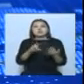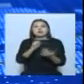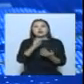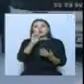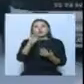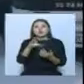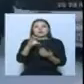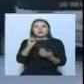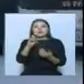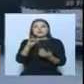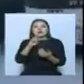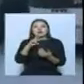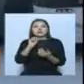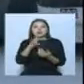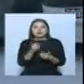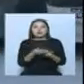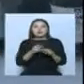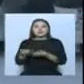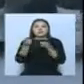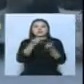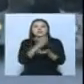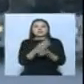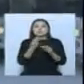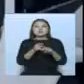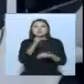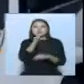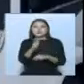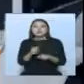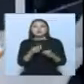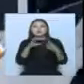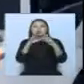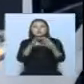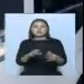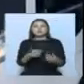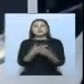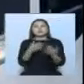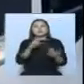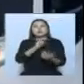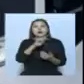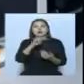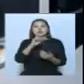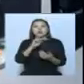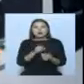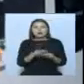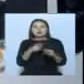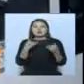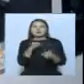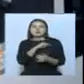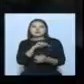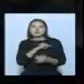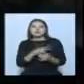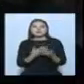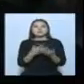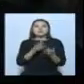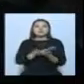в Кустанайской области. Как было отмечено на торжественной церемонии вручения ключей, автобусы марок «Анкай» и «Вектор Некс» работают на